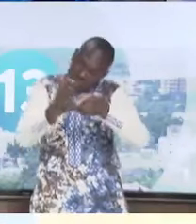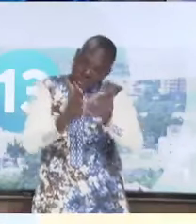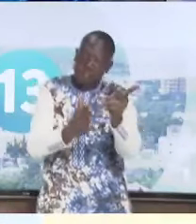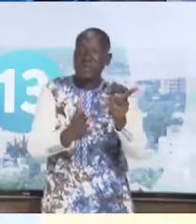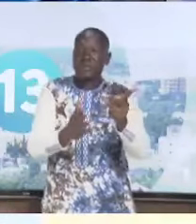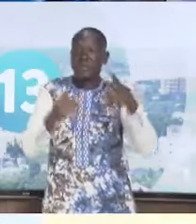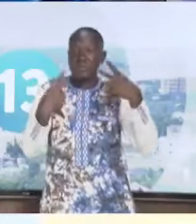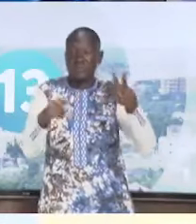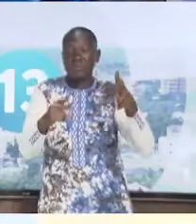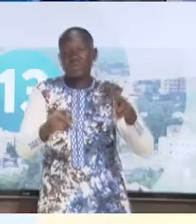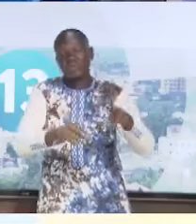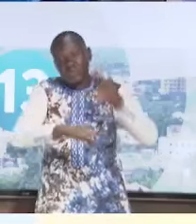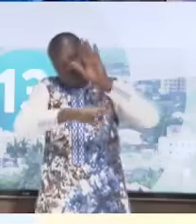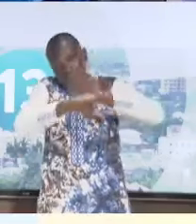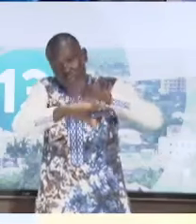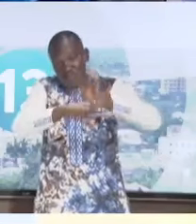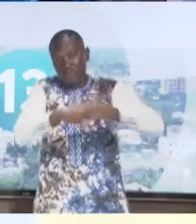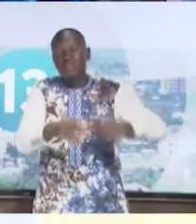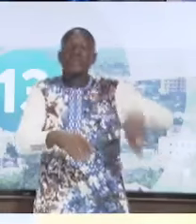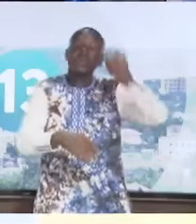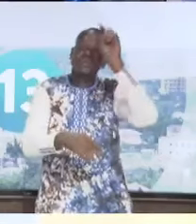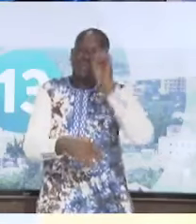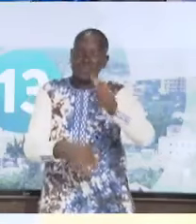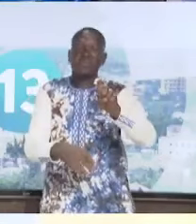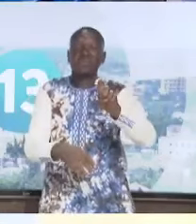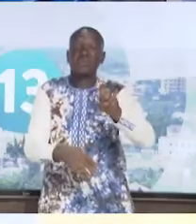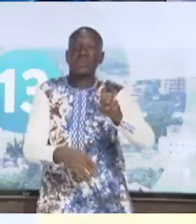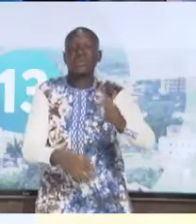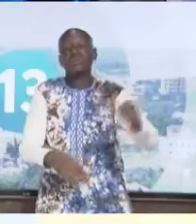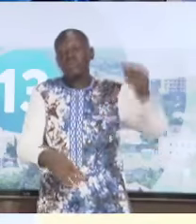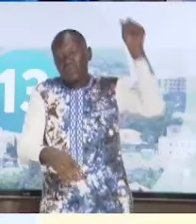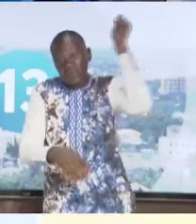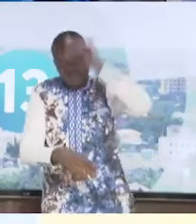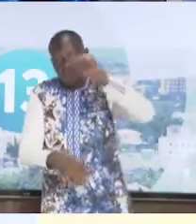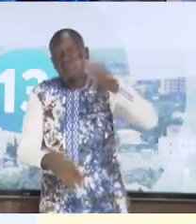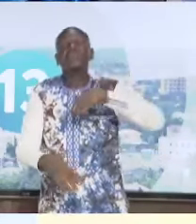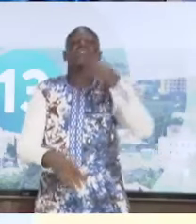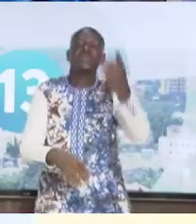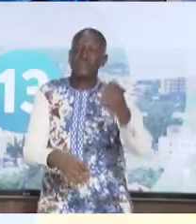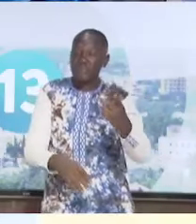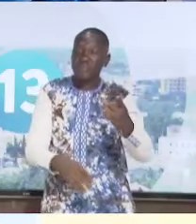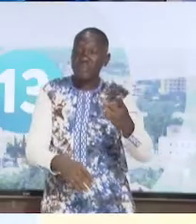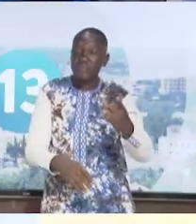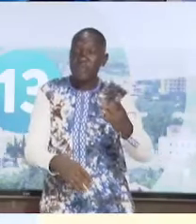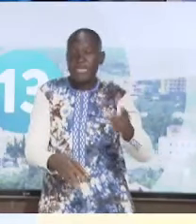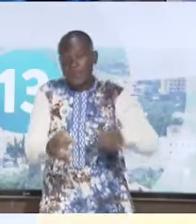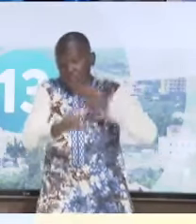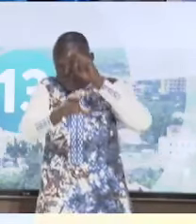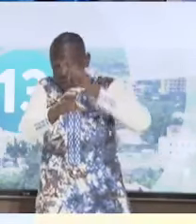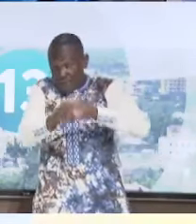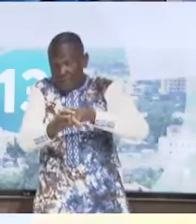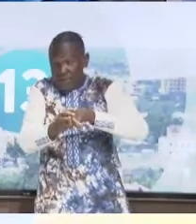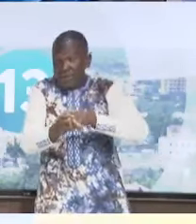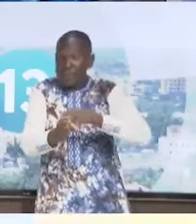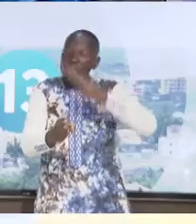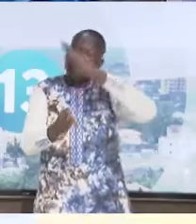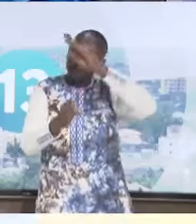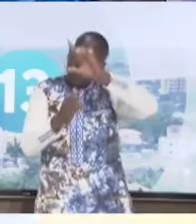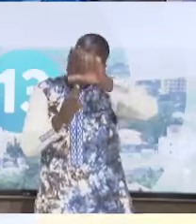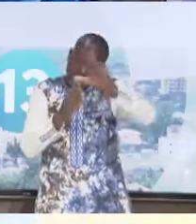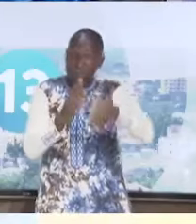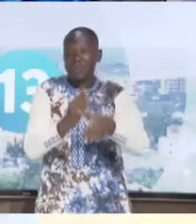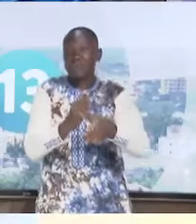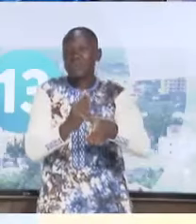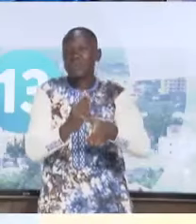ont interpellés sur cette question. Et nous leur rassurons, nous leur disons que ces dates limites-là, nous avons tenu compte de